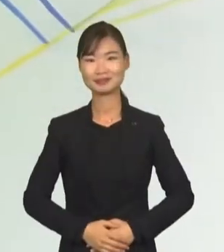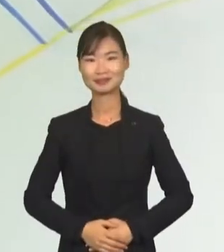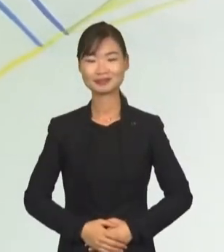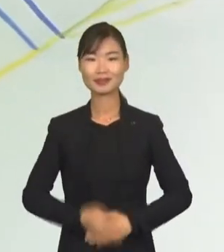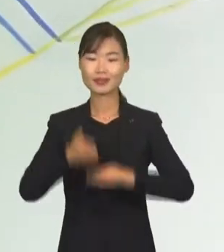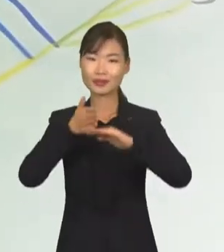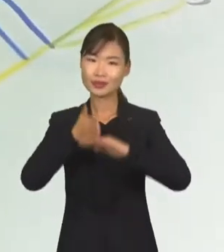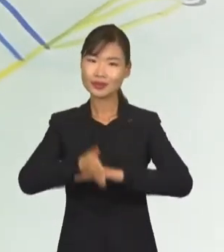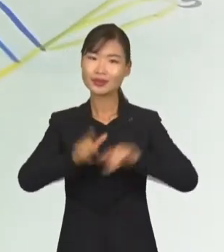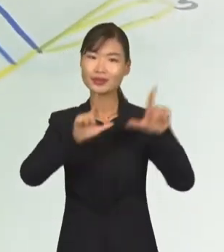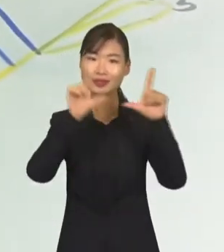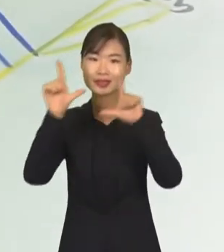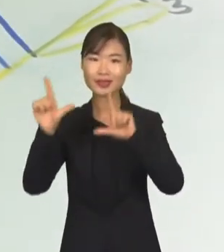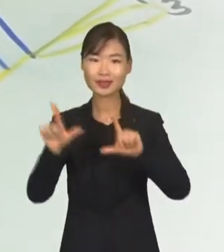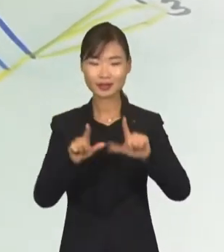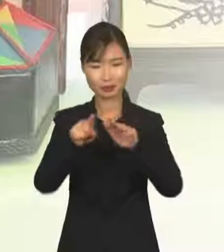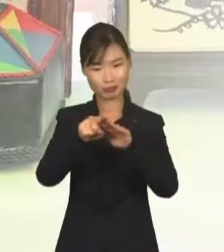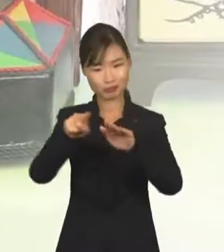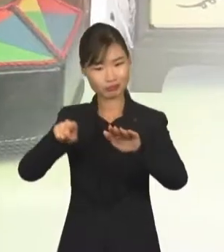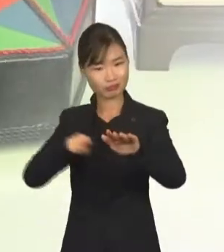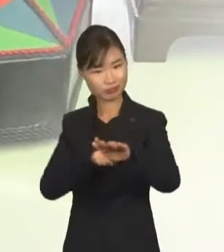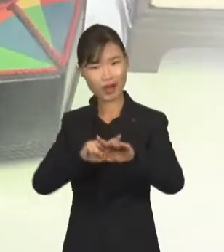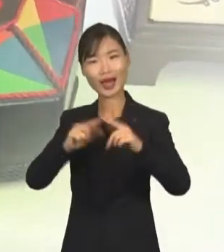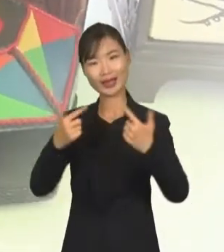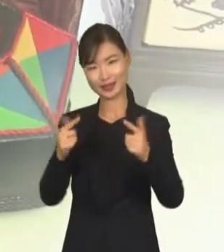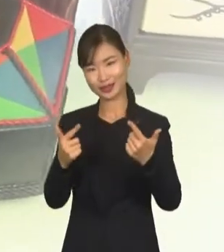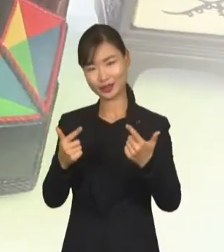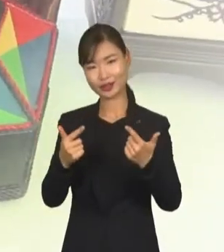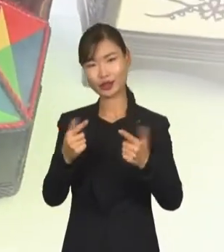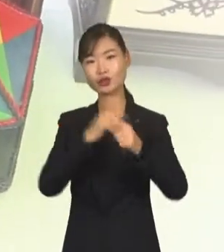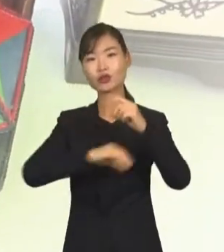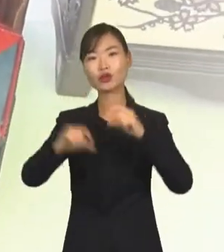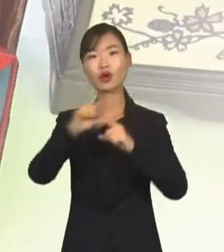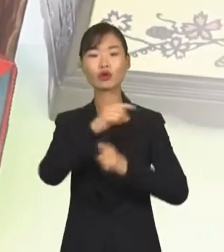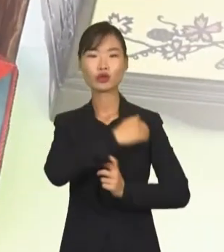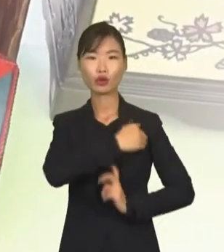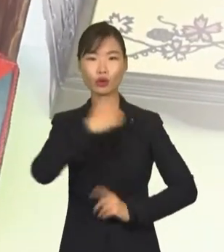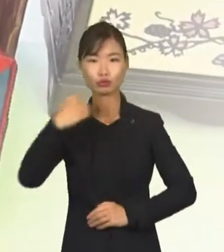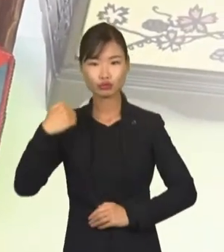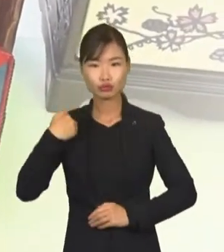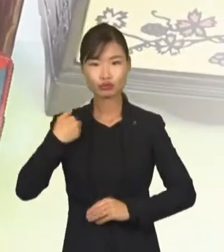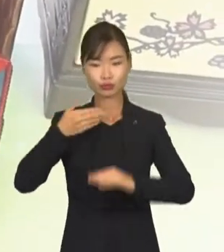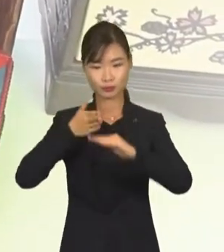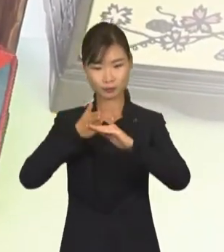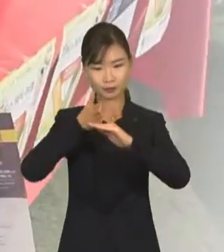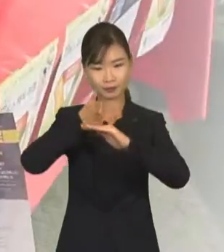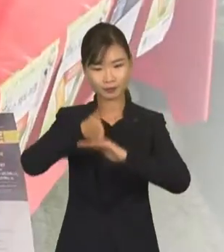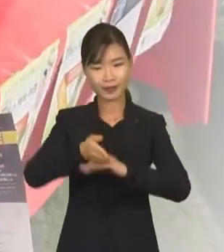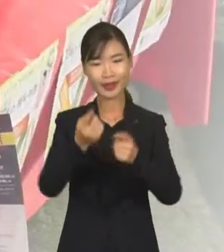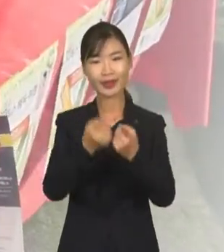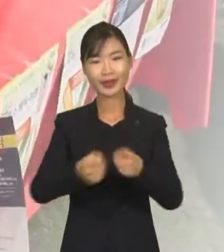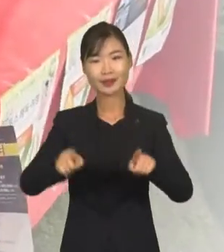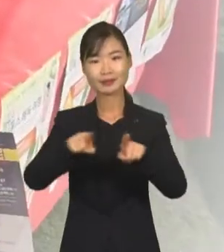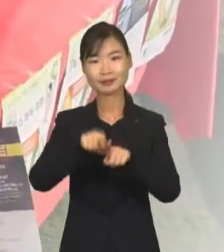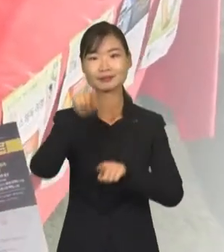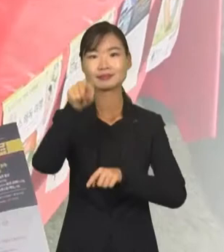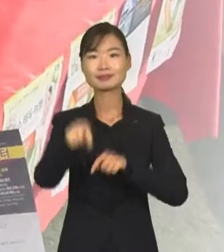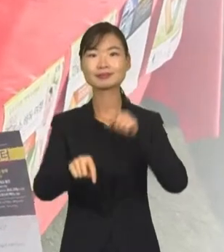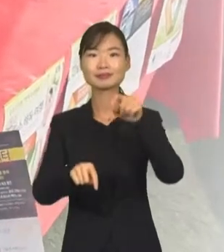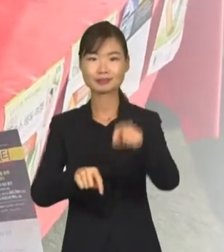느리게 사는 것은 뒤처지는 것이 아니라 보다 여유롭게 천천히 함께 걸어가는 일입니다.